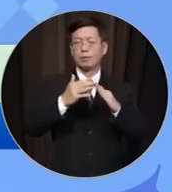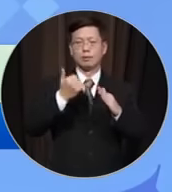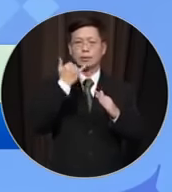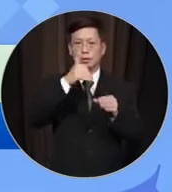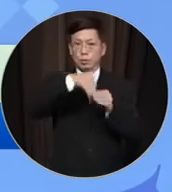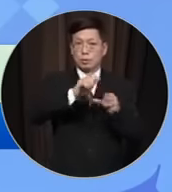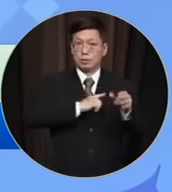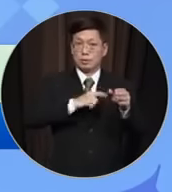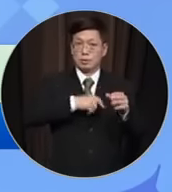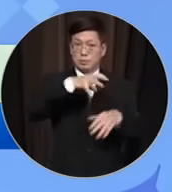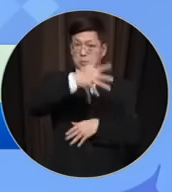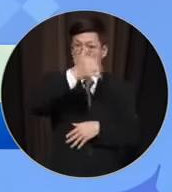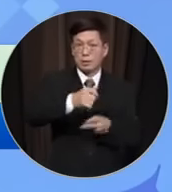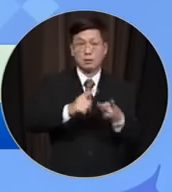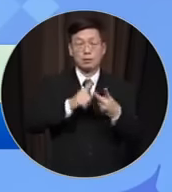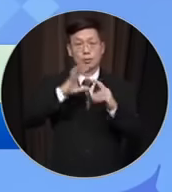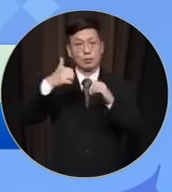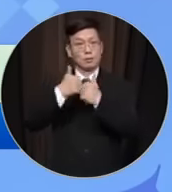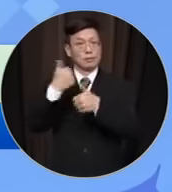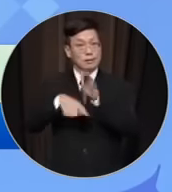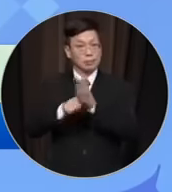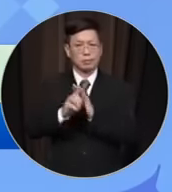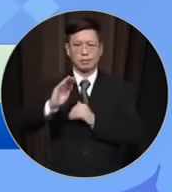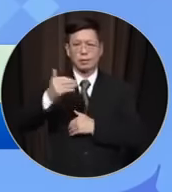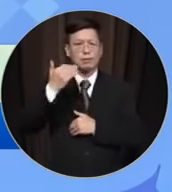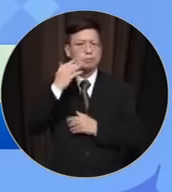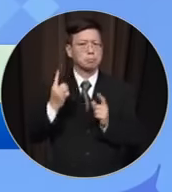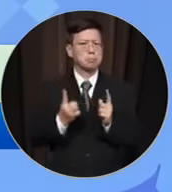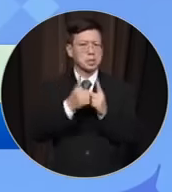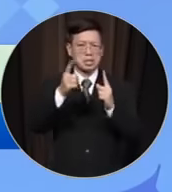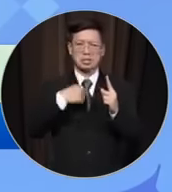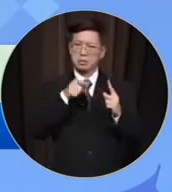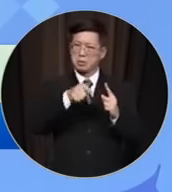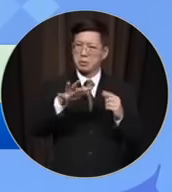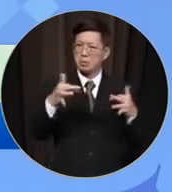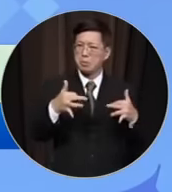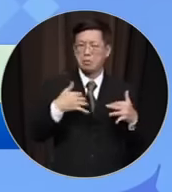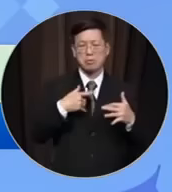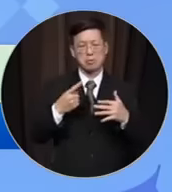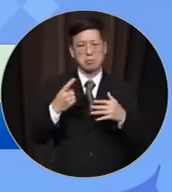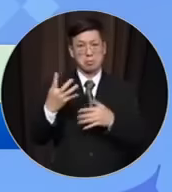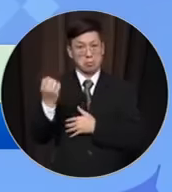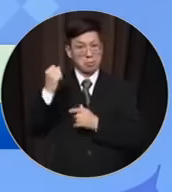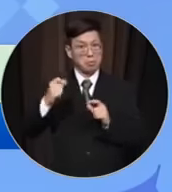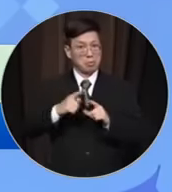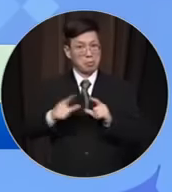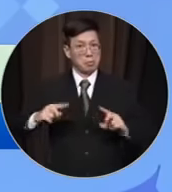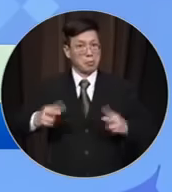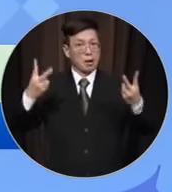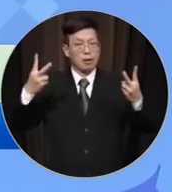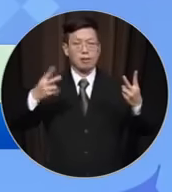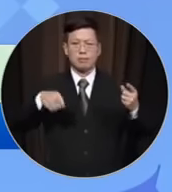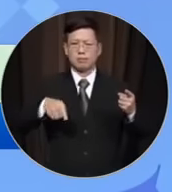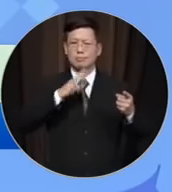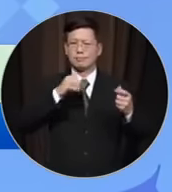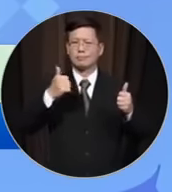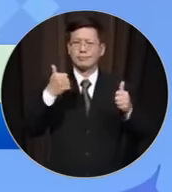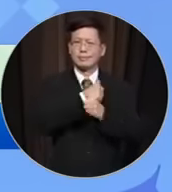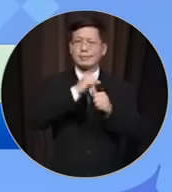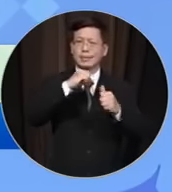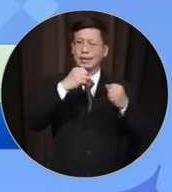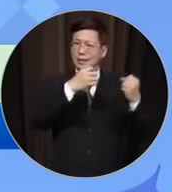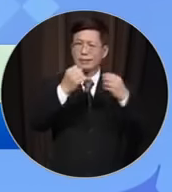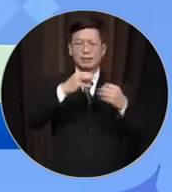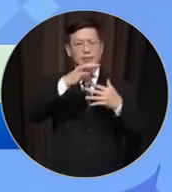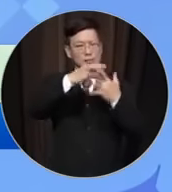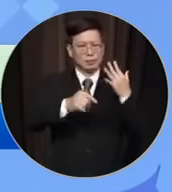长以及国会的代表。但是遇到有争议或者涉及人民重大权利的变革时，代议政治是可能有